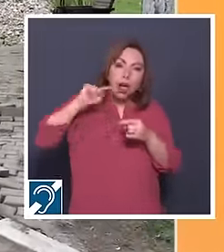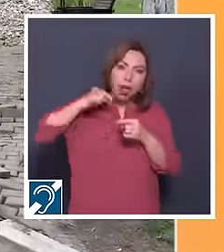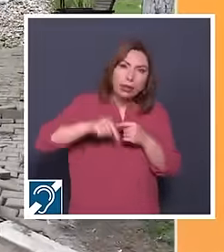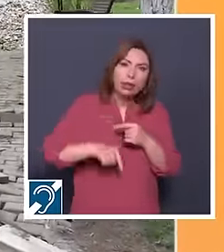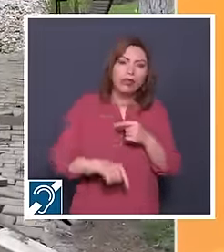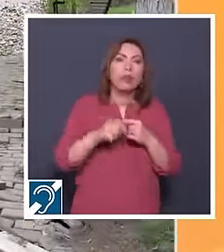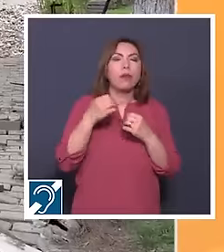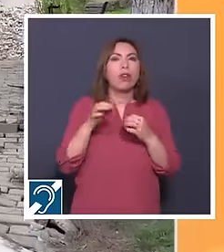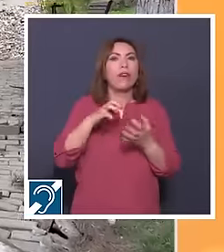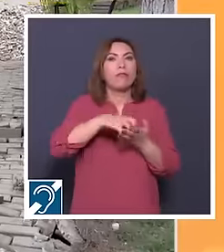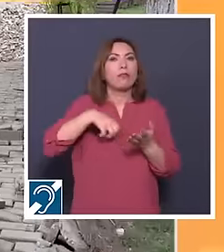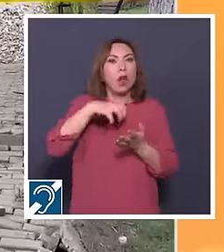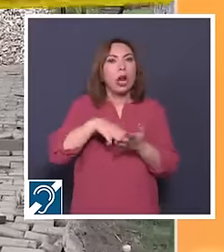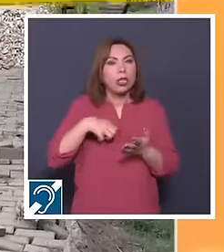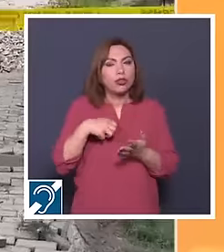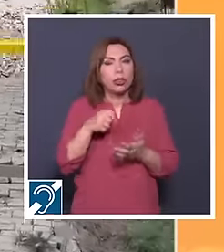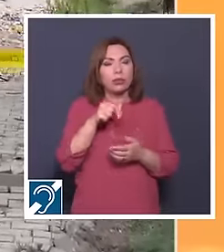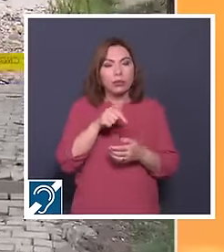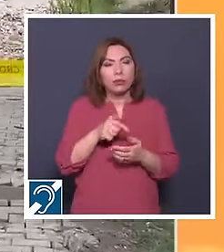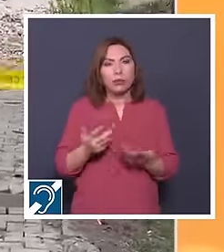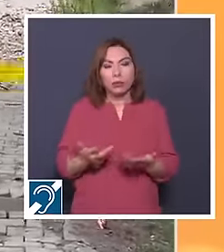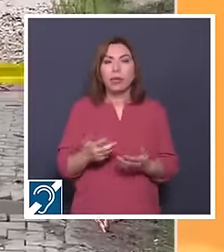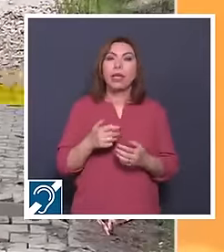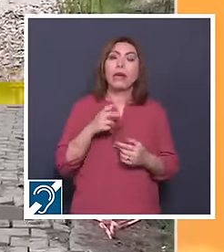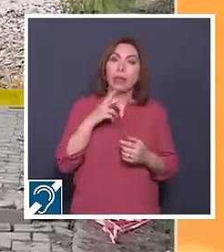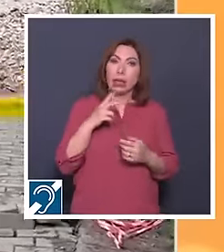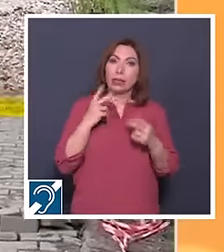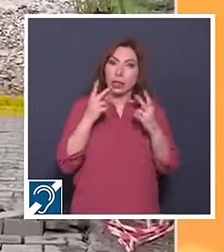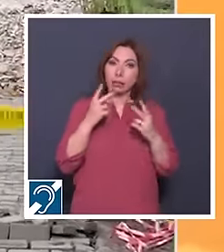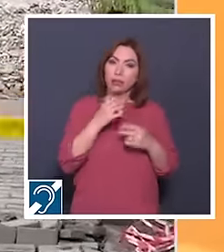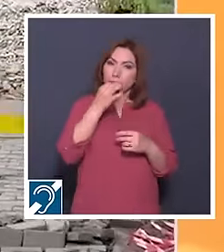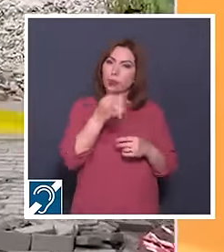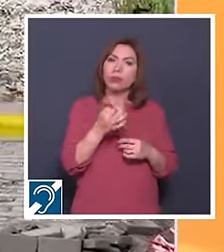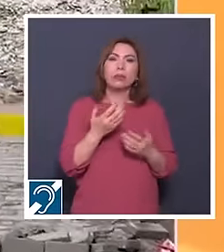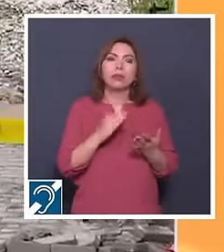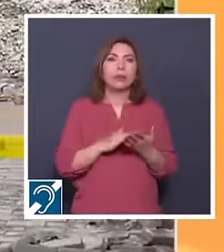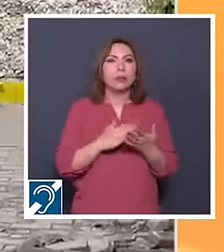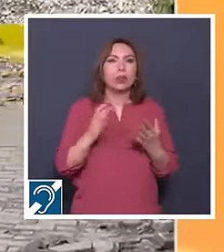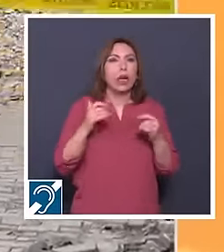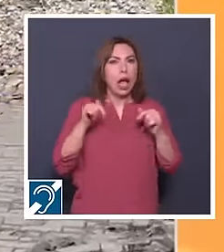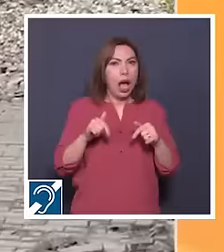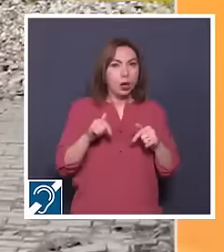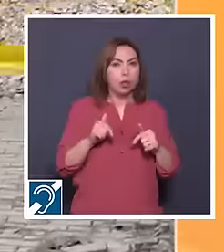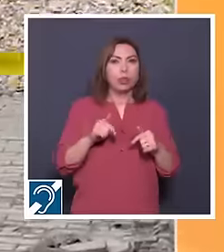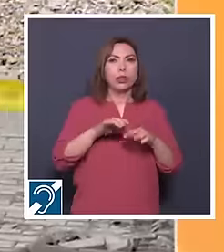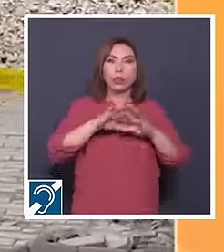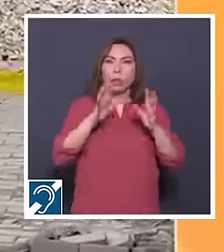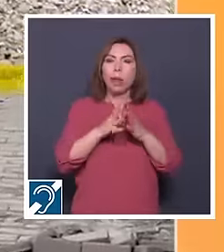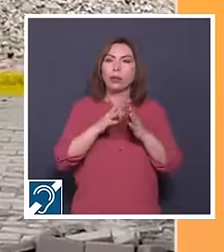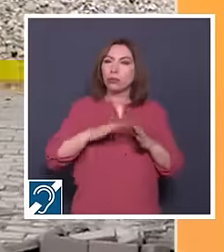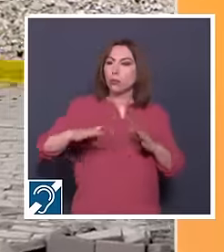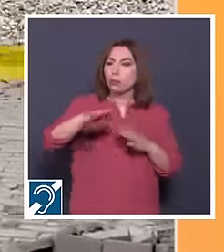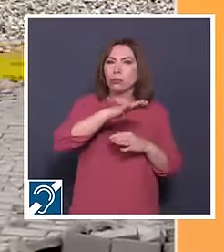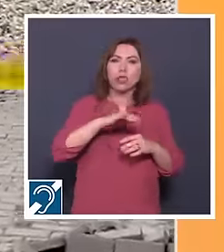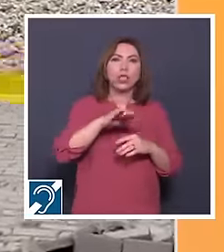adâncimi vor fi făcute forajele respective. Este important să menționăm faptul că în momentul de față întreaga zonă